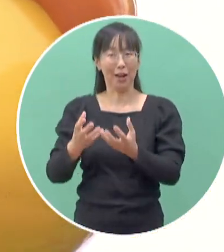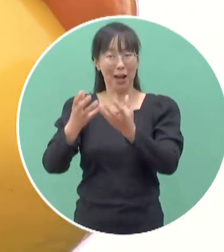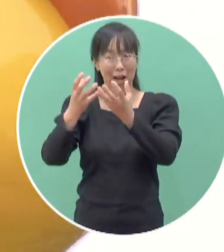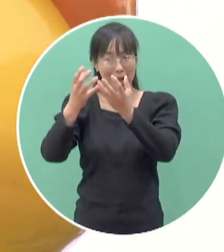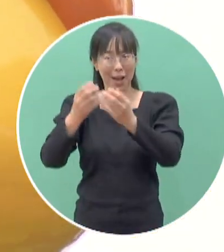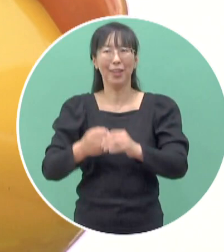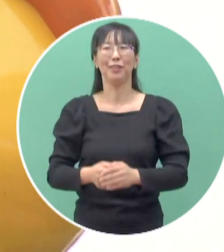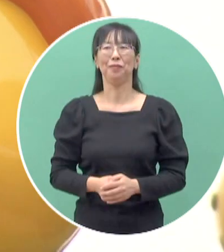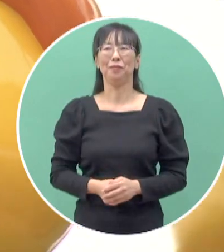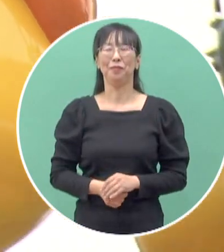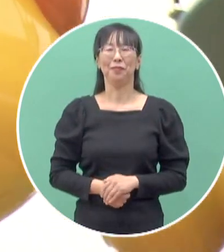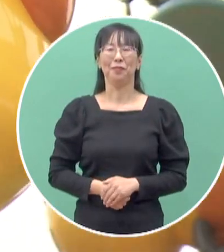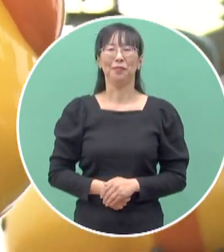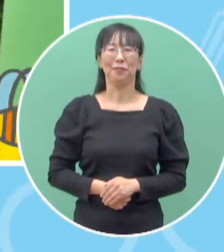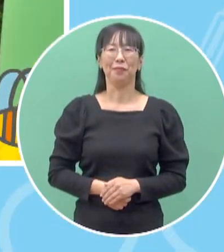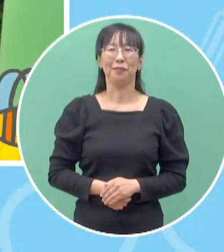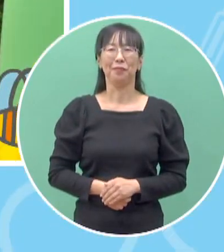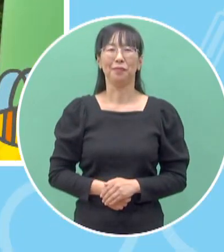はっきゃっ。